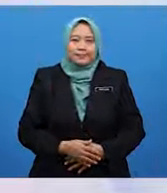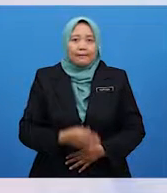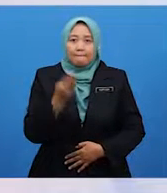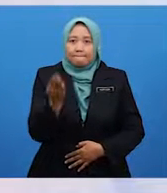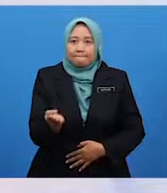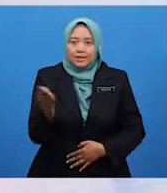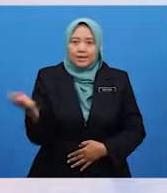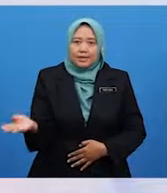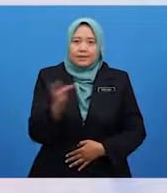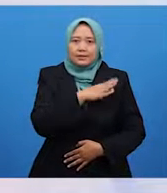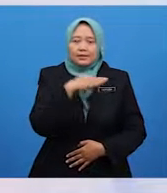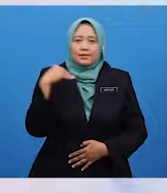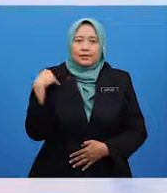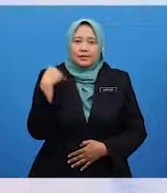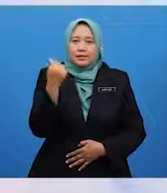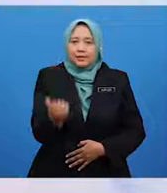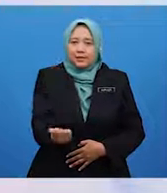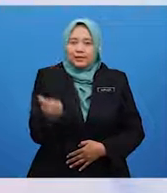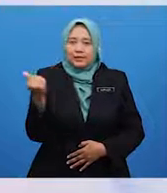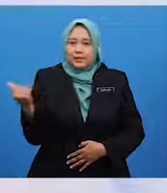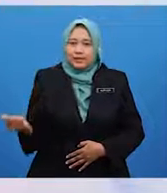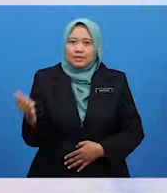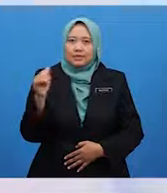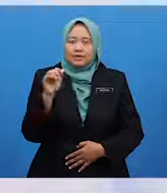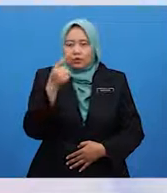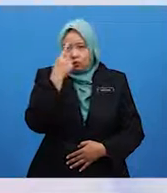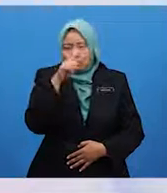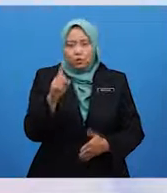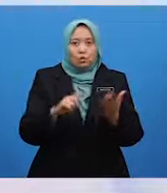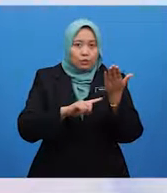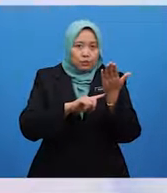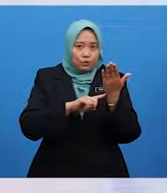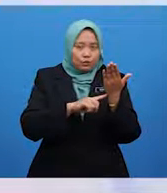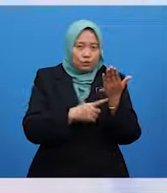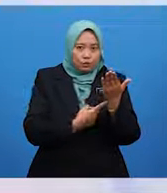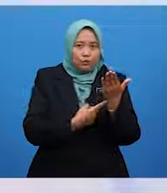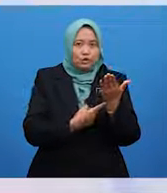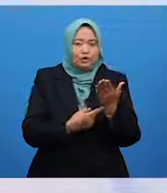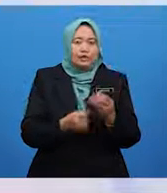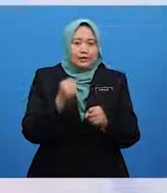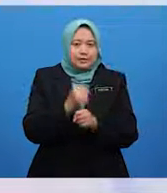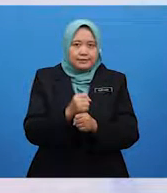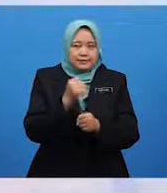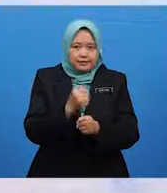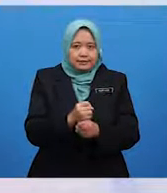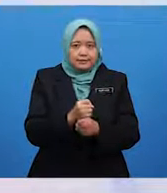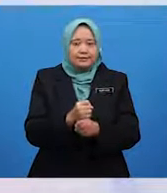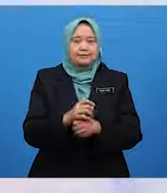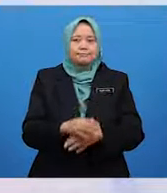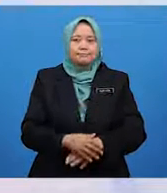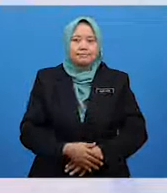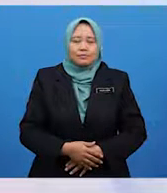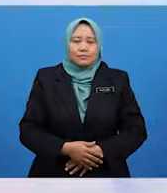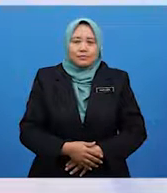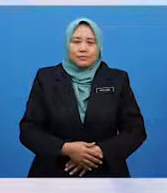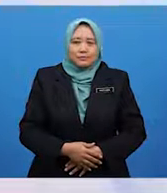penghasilan karya, bahan-bahan keperluan untuk memulakan kerja-kerja bengkel atau studio juga amat penting